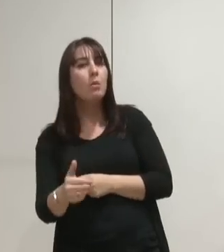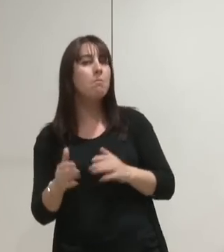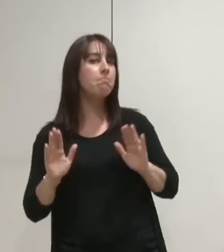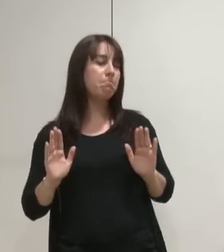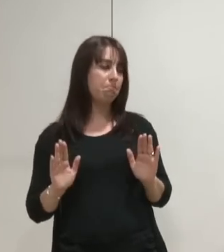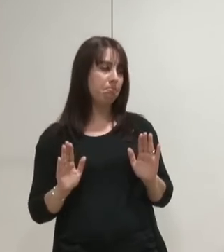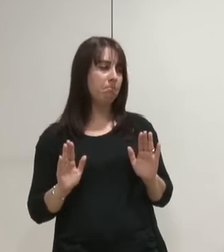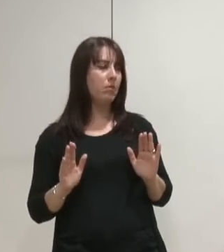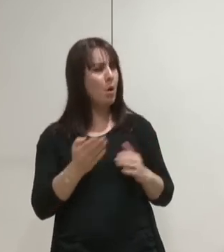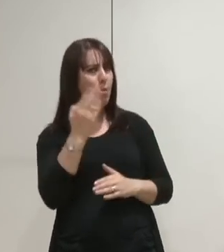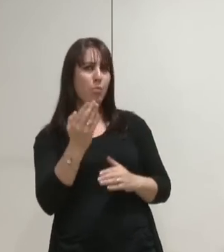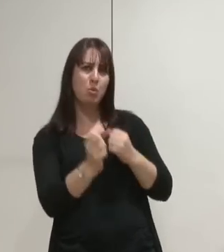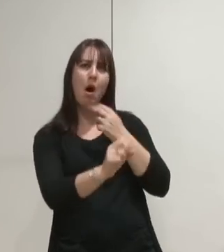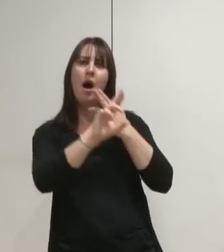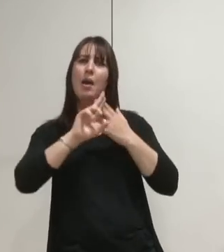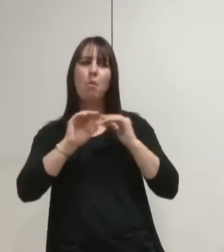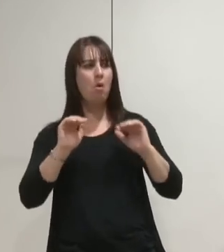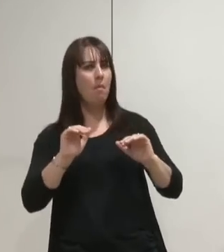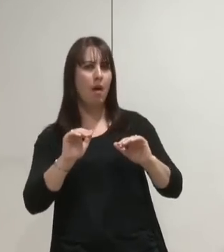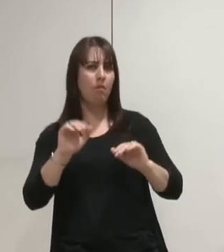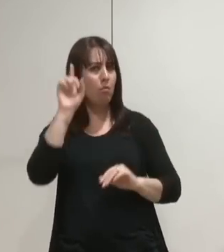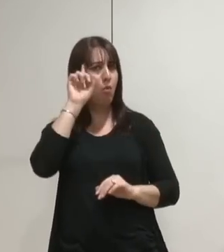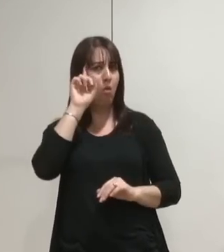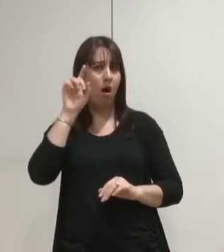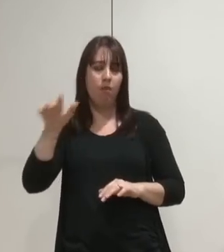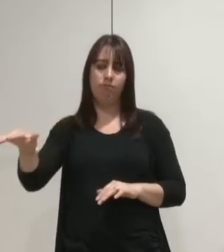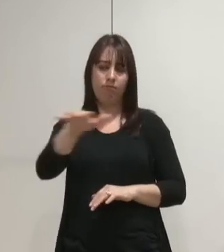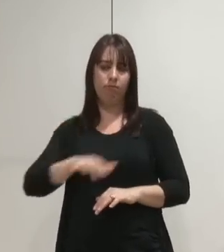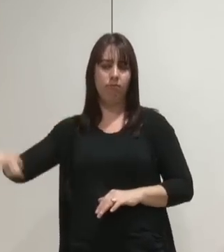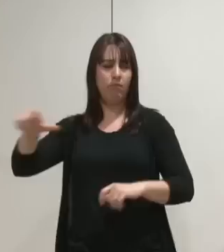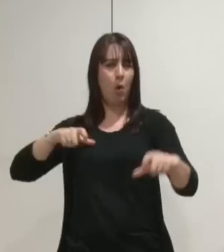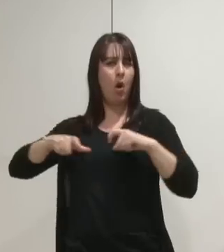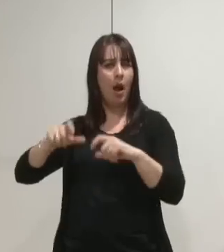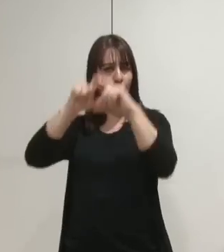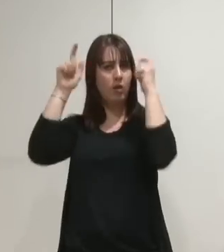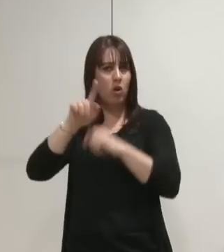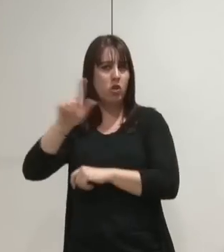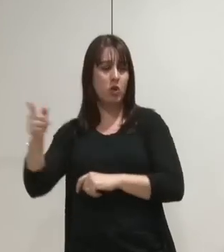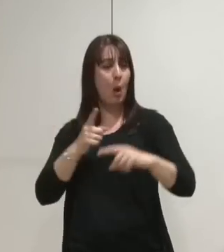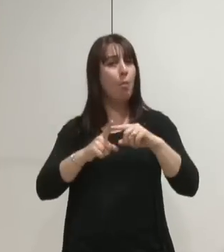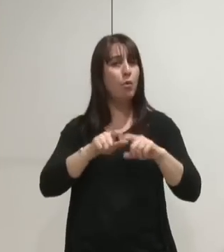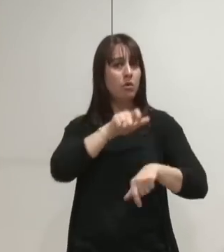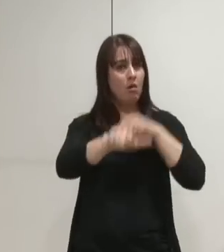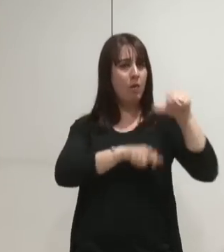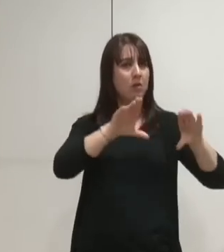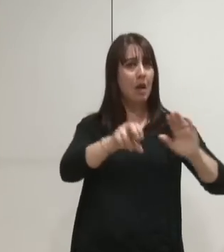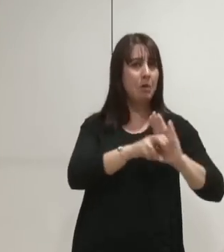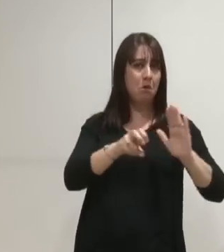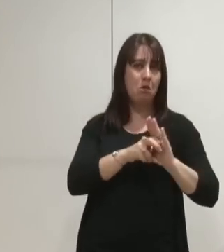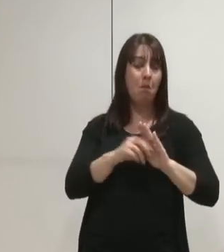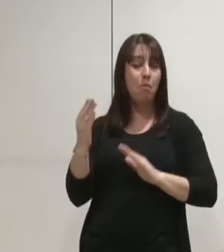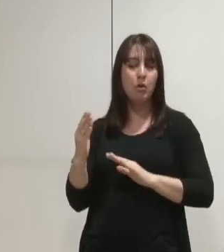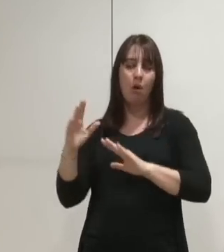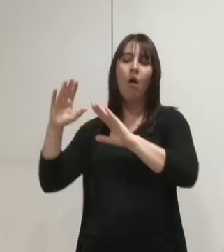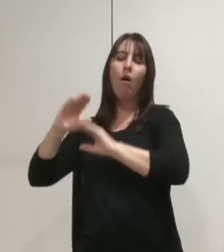réponse ne serait-ce que pour rassurer les collaborateurs et les grenoblois qui peuvent légitimement